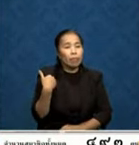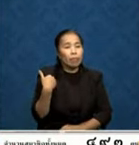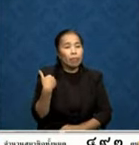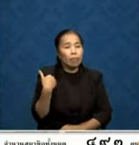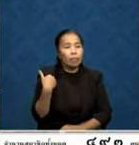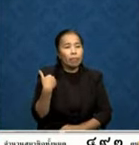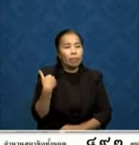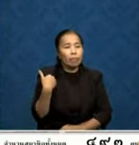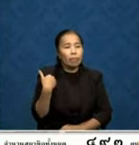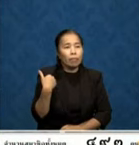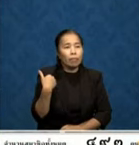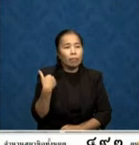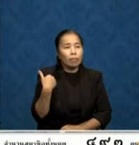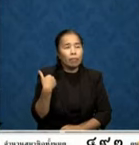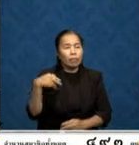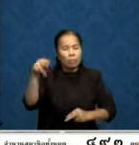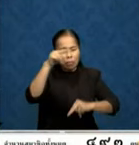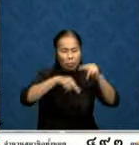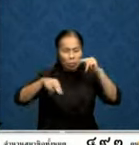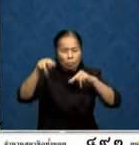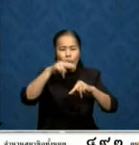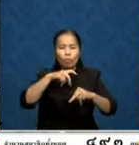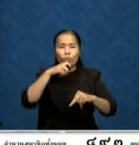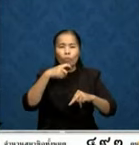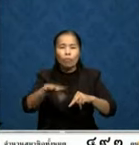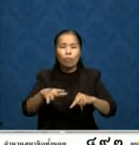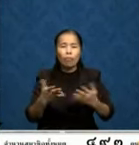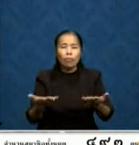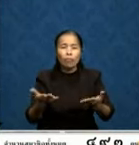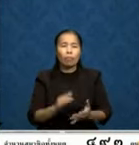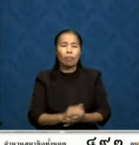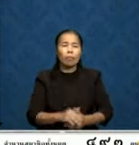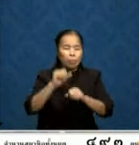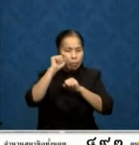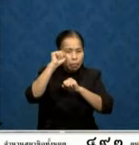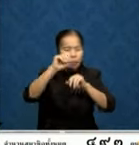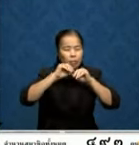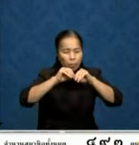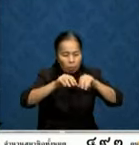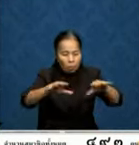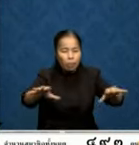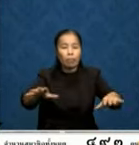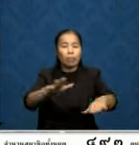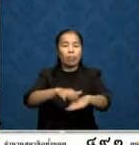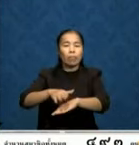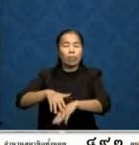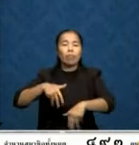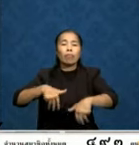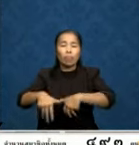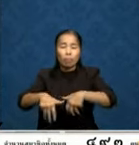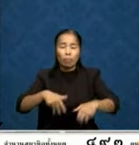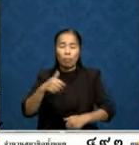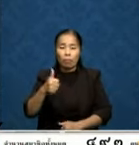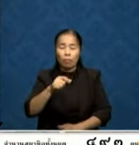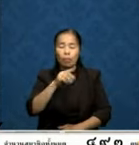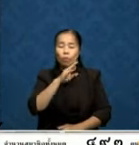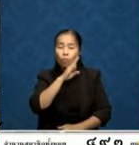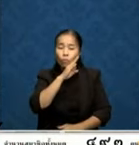ขั้นกำกับพลังงานอยู่แล้วประกาศให้ชาวบ้านทราบได้ไหมว่าต่อ